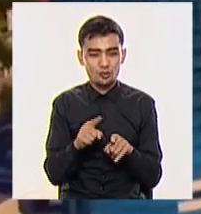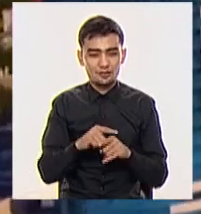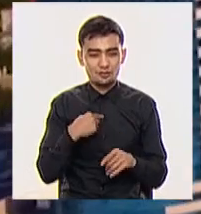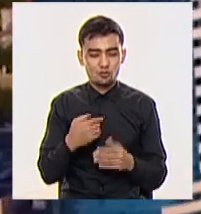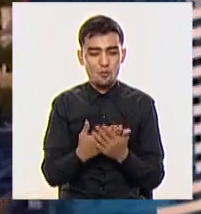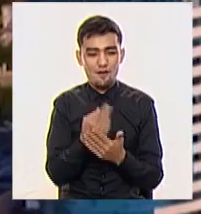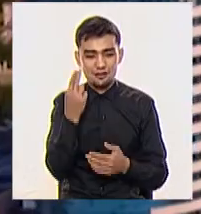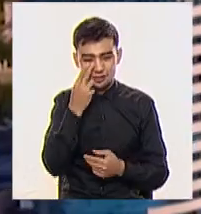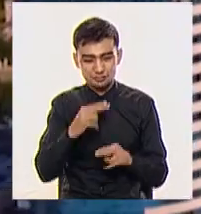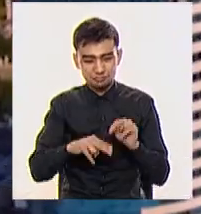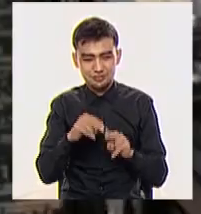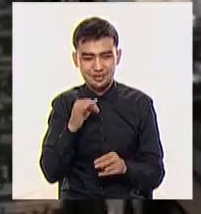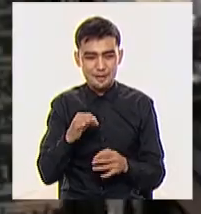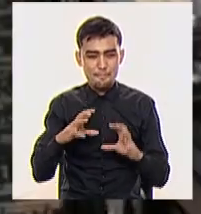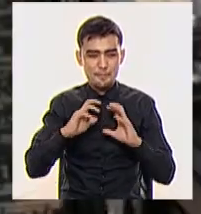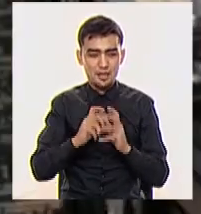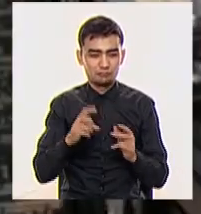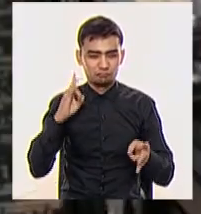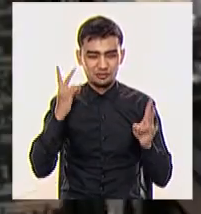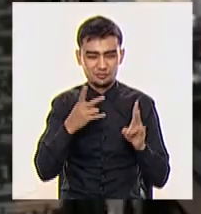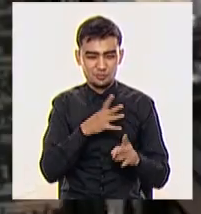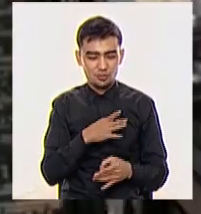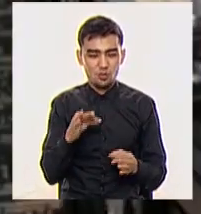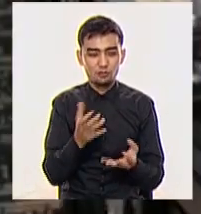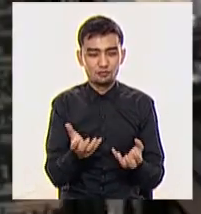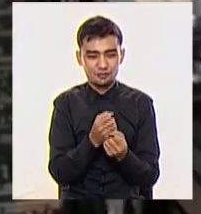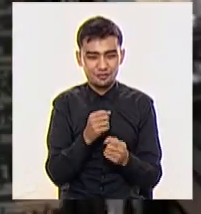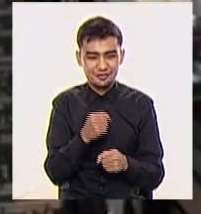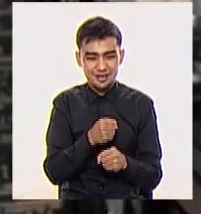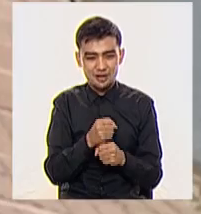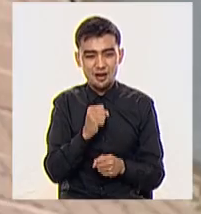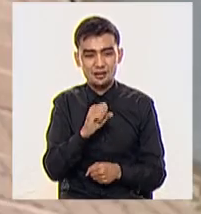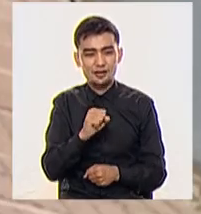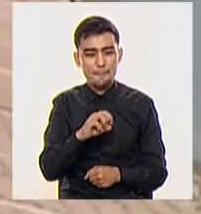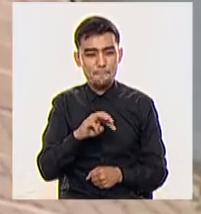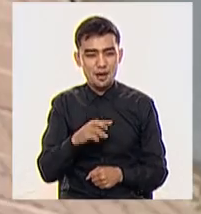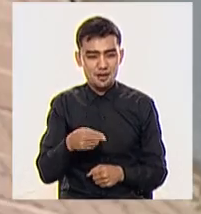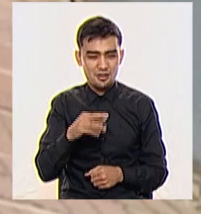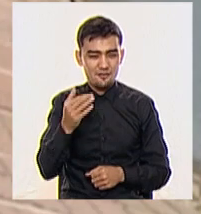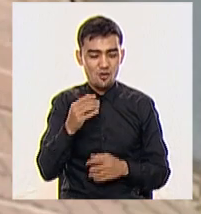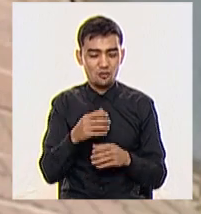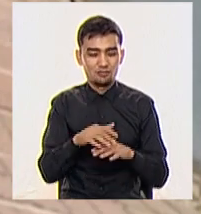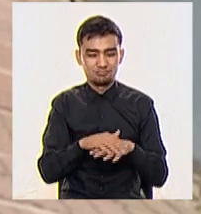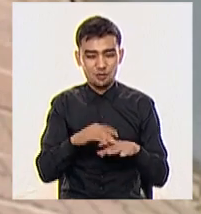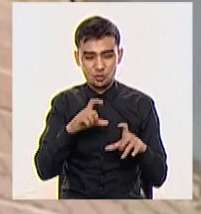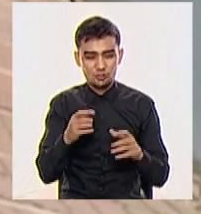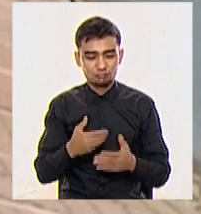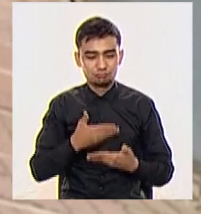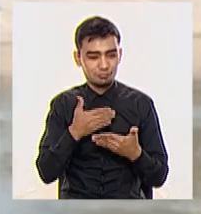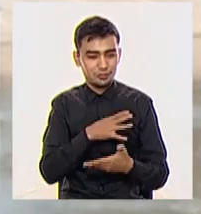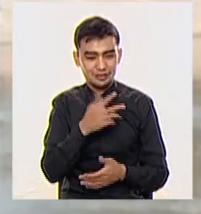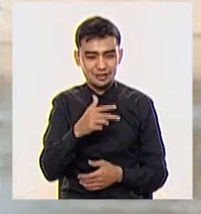әлем тарихындағы елеулі оқиға болды деп, осы істерге қолдау білдірген үшін ассамблея мүшелеріне алғысын білдірді. Нұрсұлтан Назарбаев 30